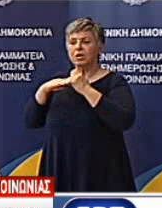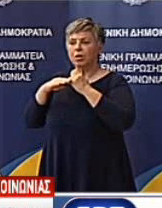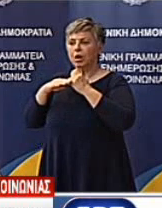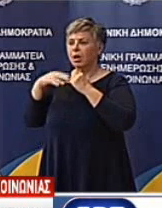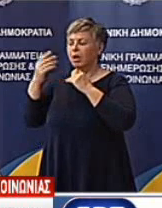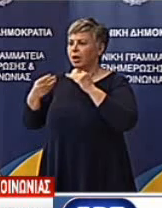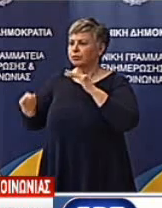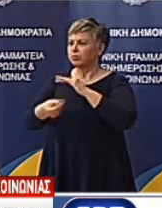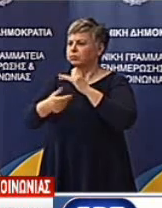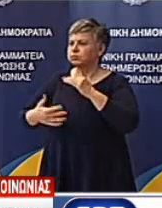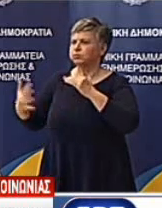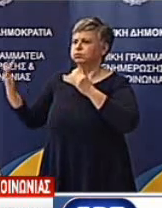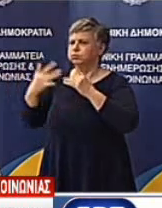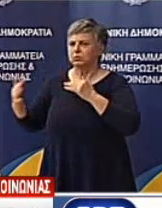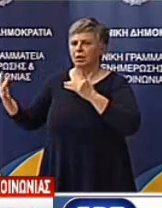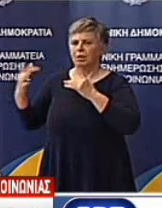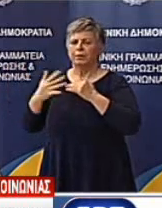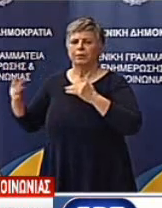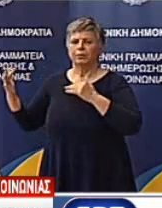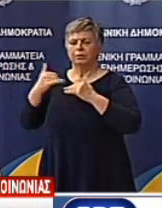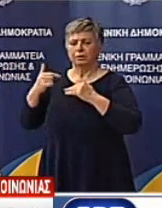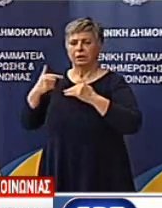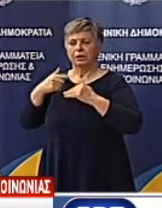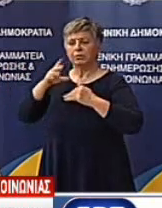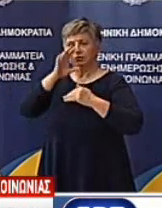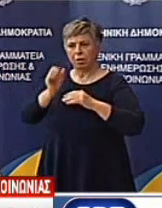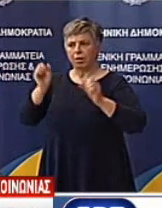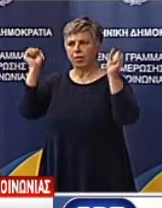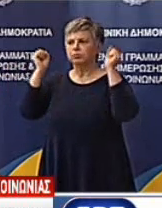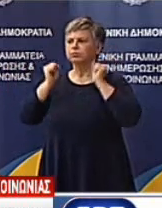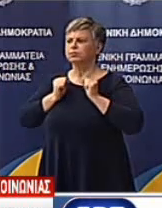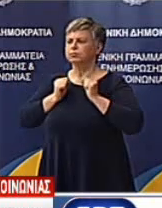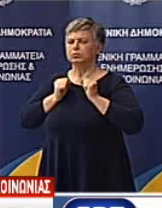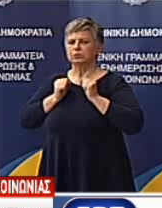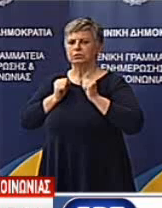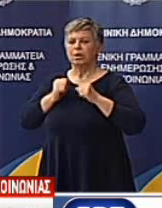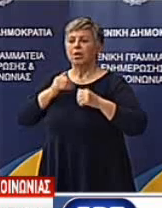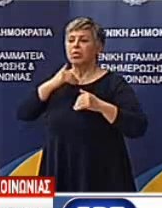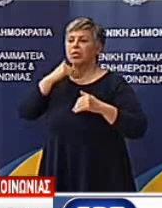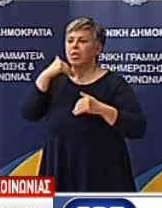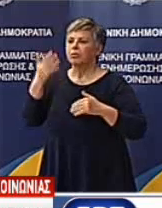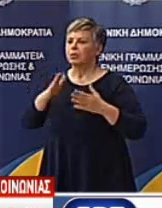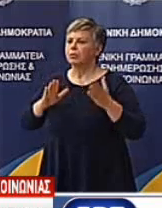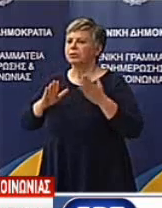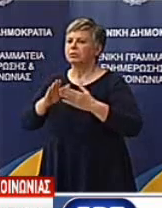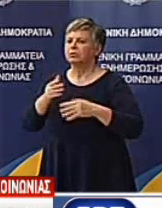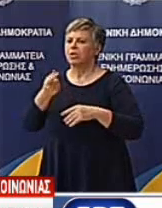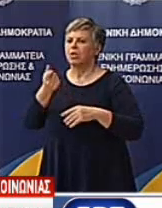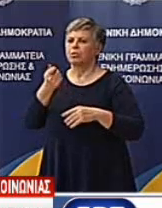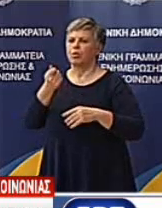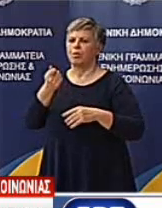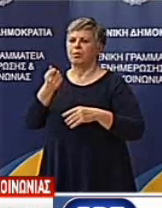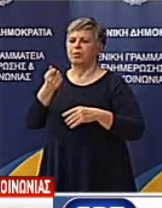σήμερα και με κόστος το οποίο δύσκολα βγαίνει από τα οικονομικά της χώρας και με